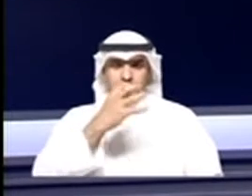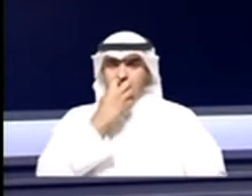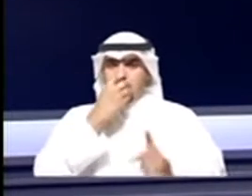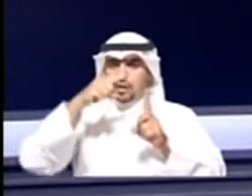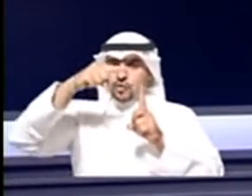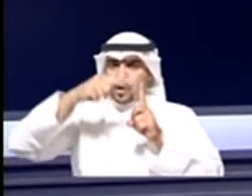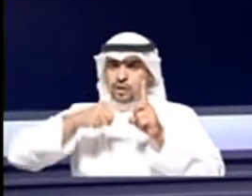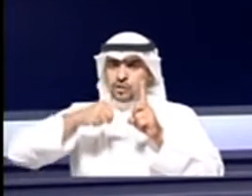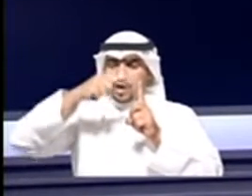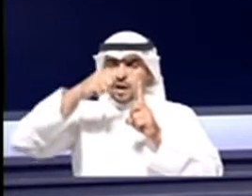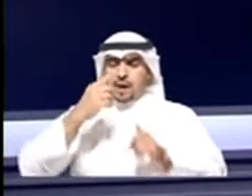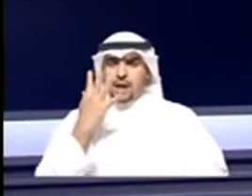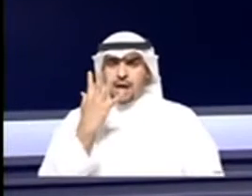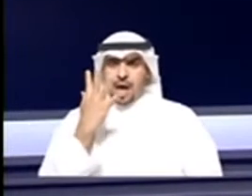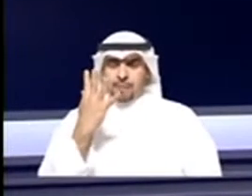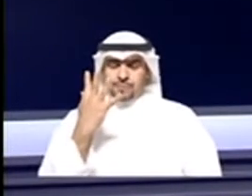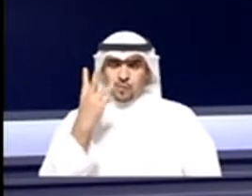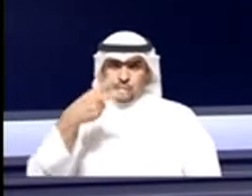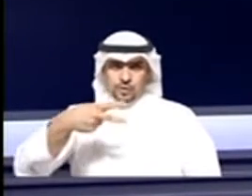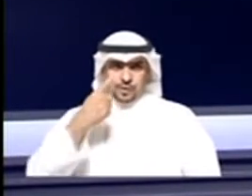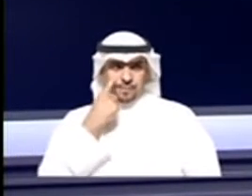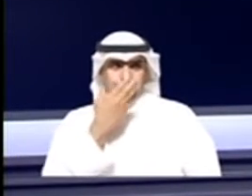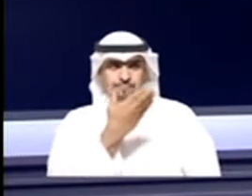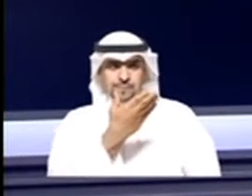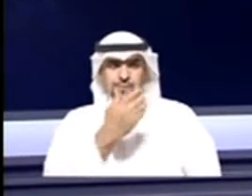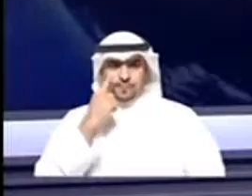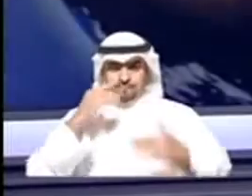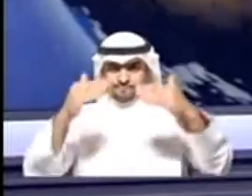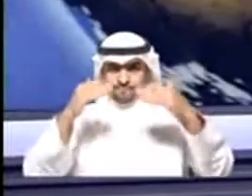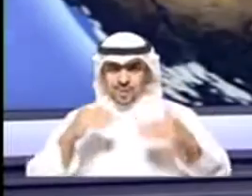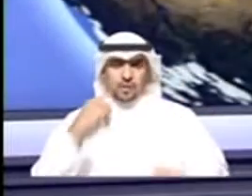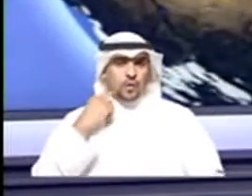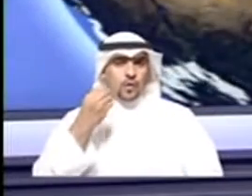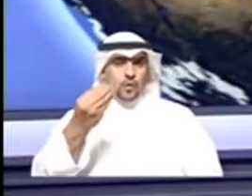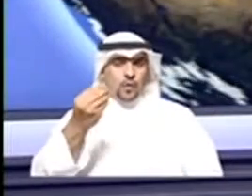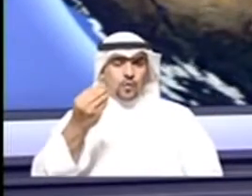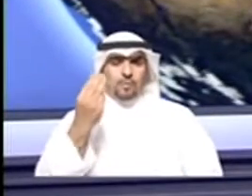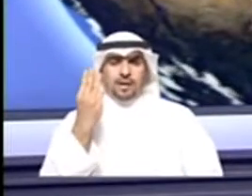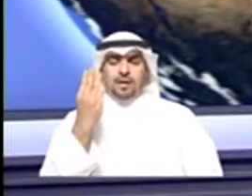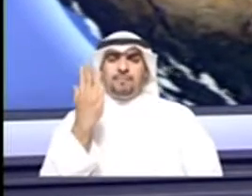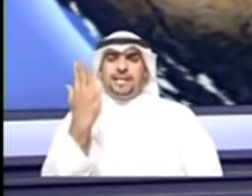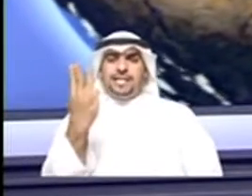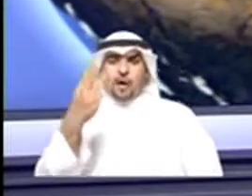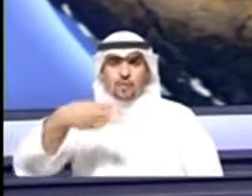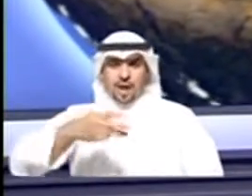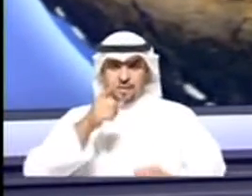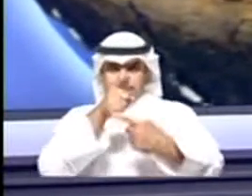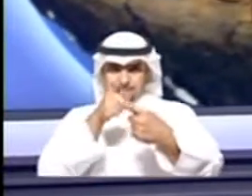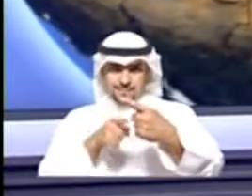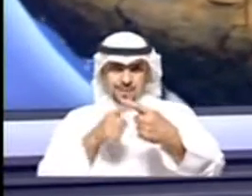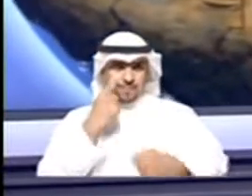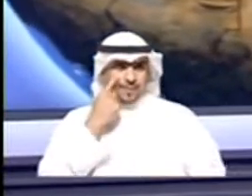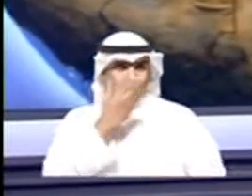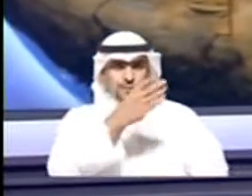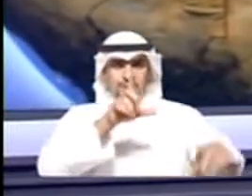النسبية 39%، والرؤية الأفقية حول 9 كيلومتر. صور الأقمار الصناعية خلال 48 ساعة الماضية تبين لنا